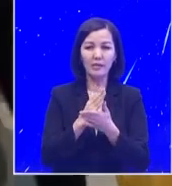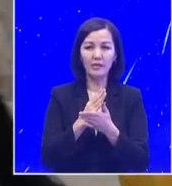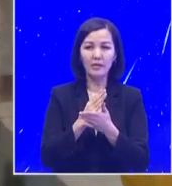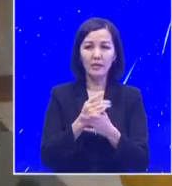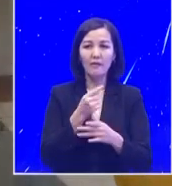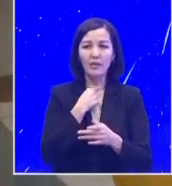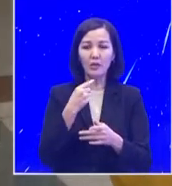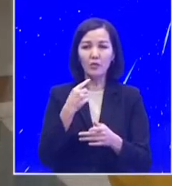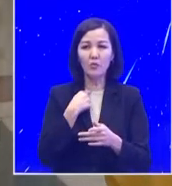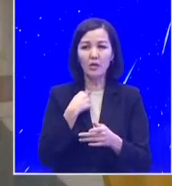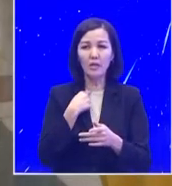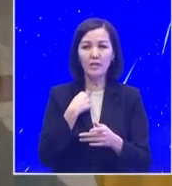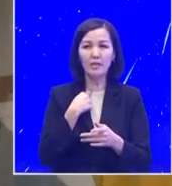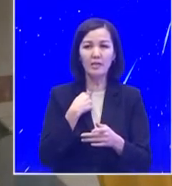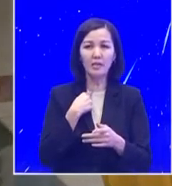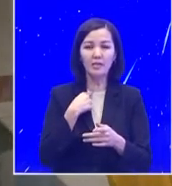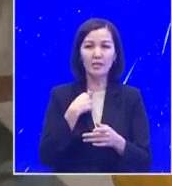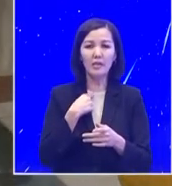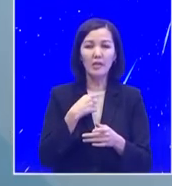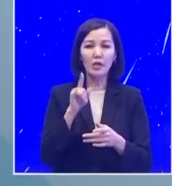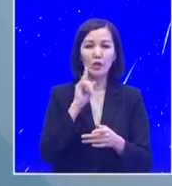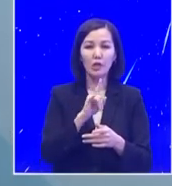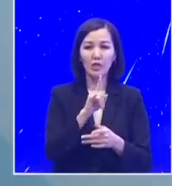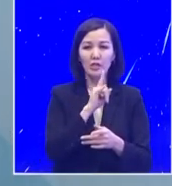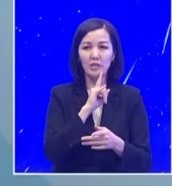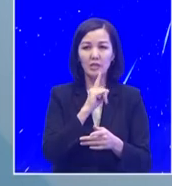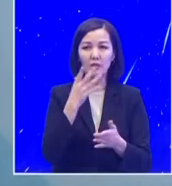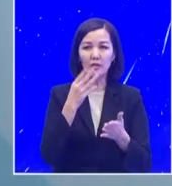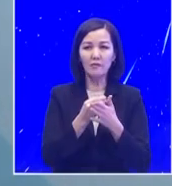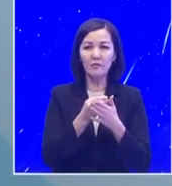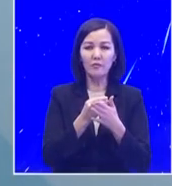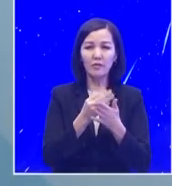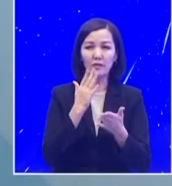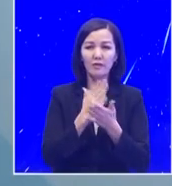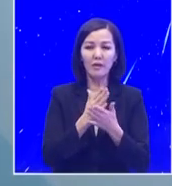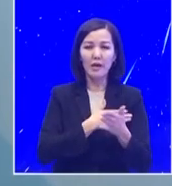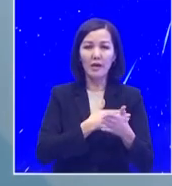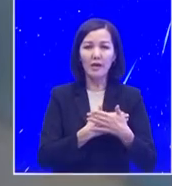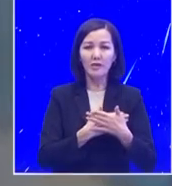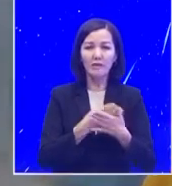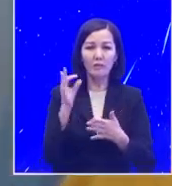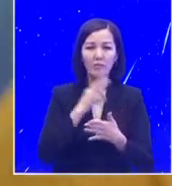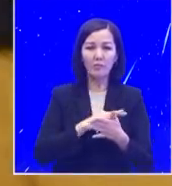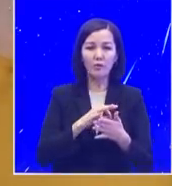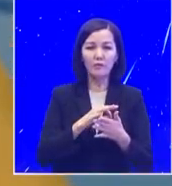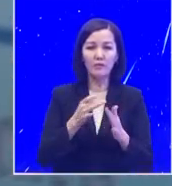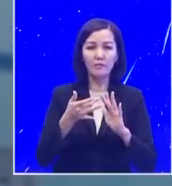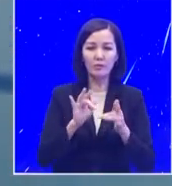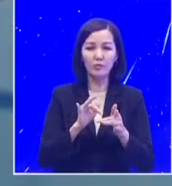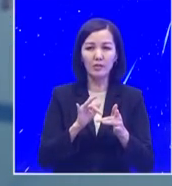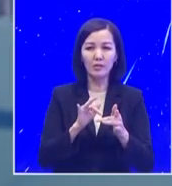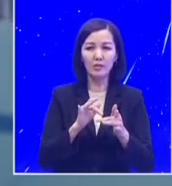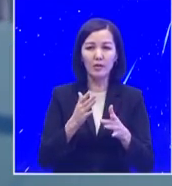В Талдыкургане Хава Сурхаева известная личность. Несмотря на свой возраст, она является активным пользователем социальных сетей. Через